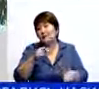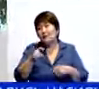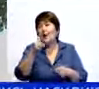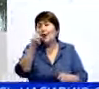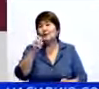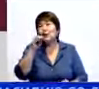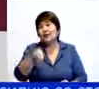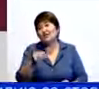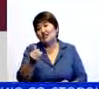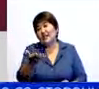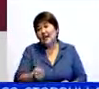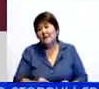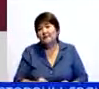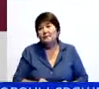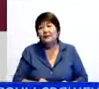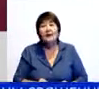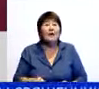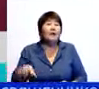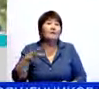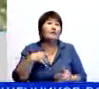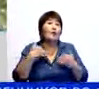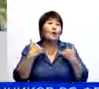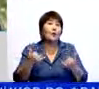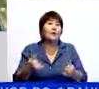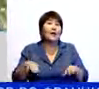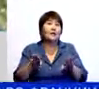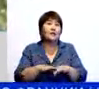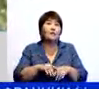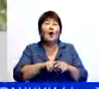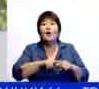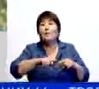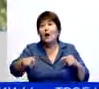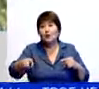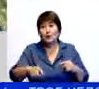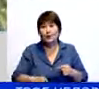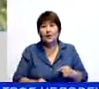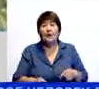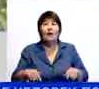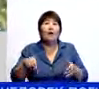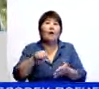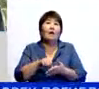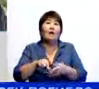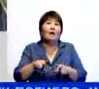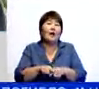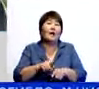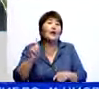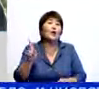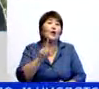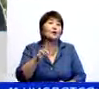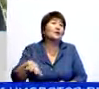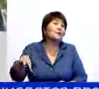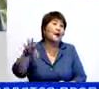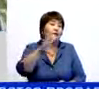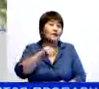100 тысяч тенге. Атмосфера вообще удивляет на самом деле. Тем более маршрут, то есть это как экскурсия по всему